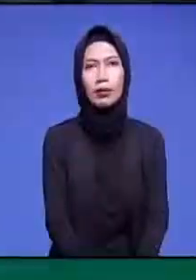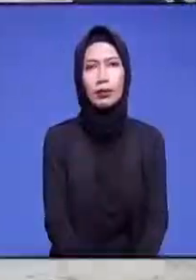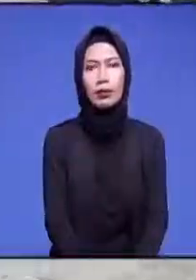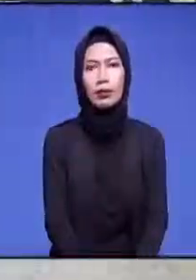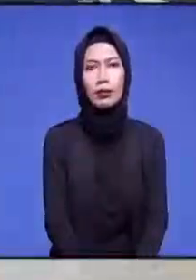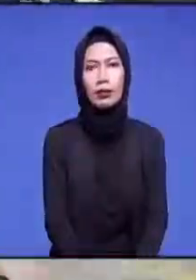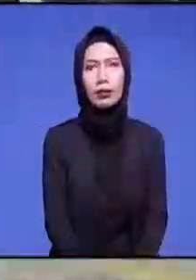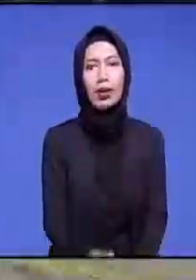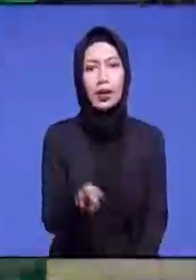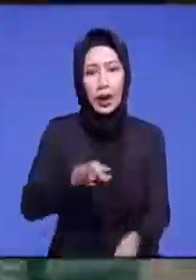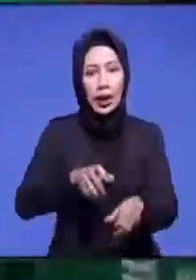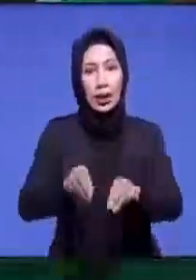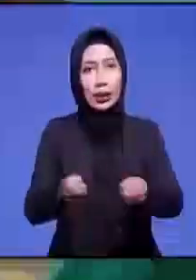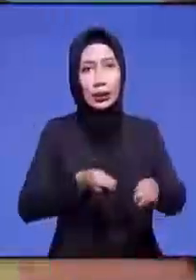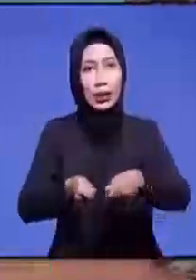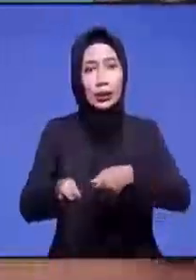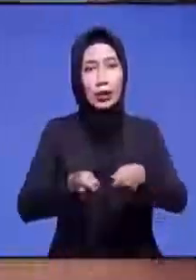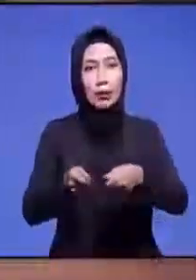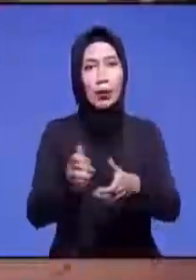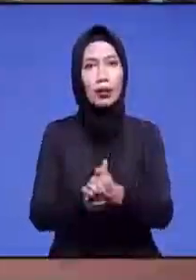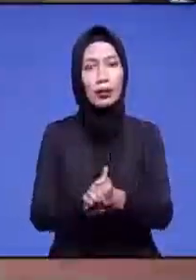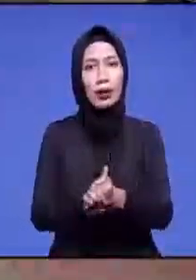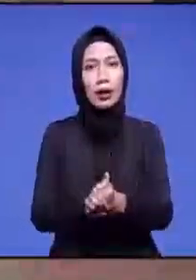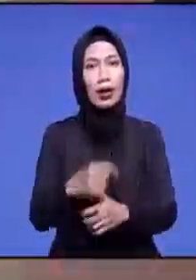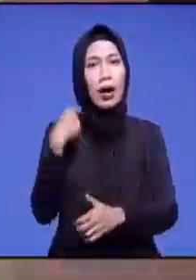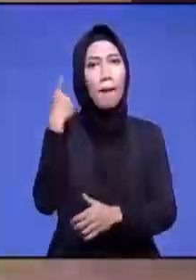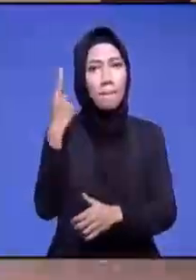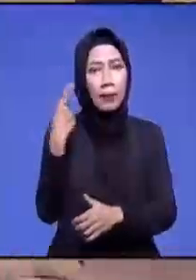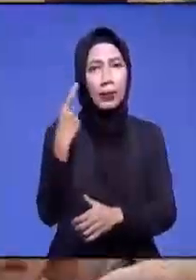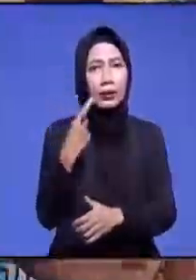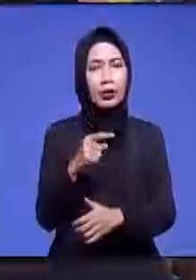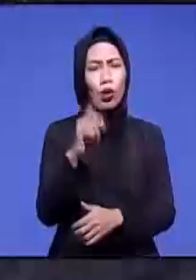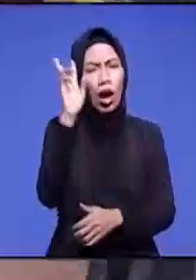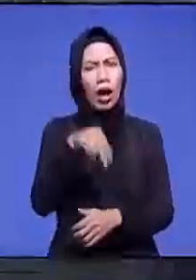Pengelola ponpes kini berkoordinasi dengan Pemkab Kuningan dan pihak terkait lain untuk mengambil